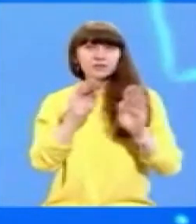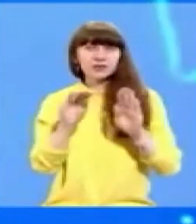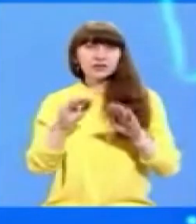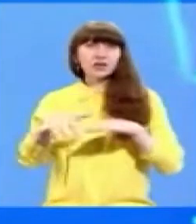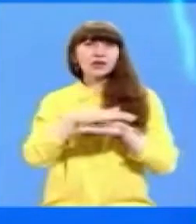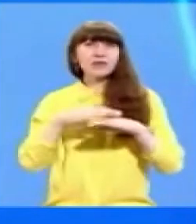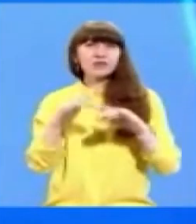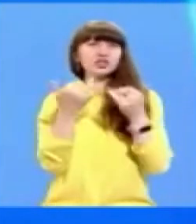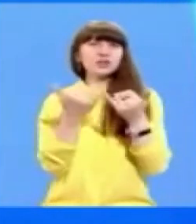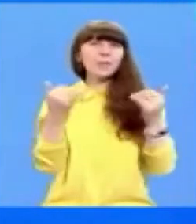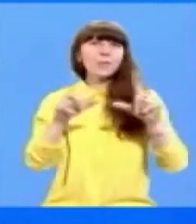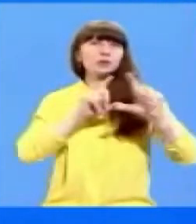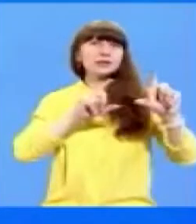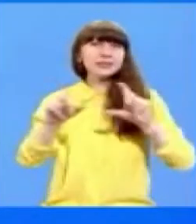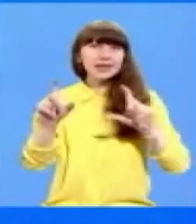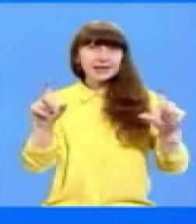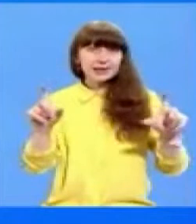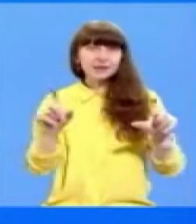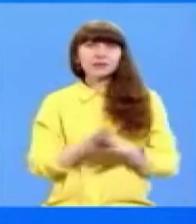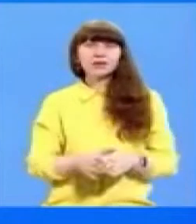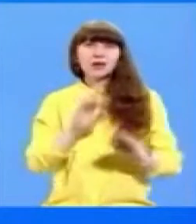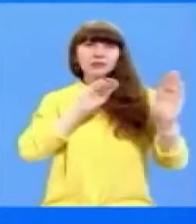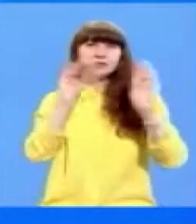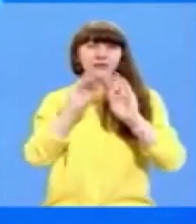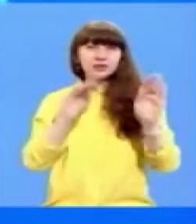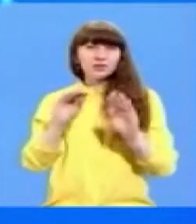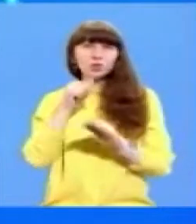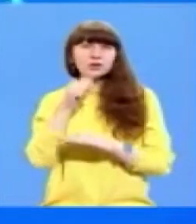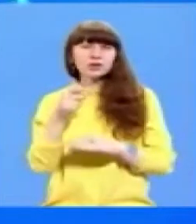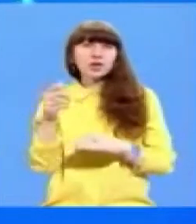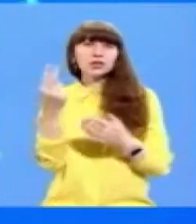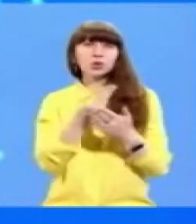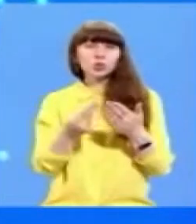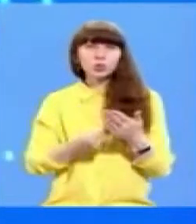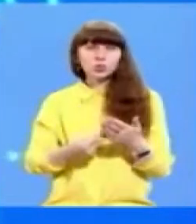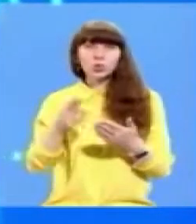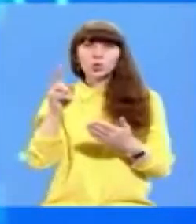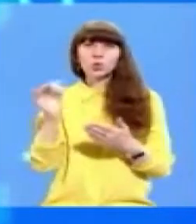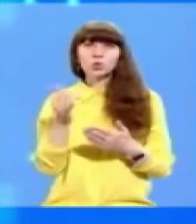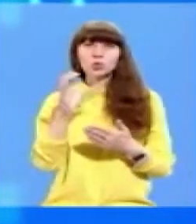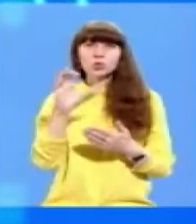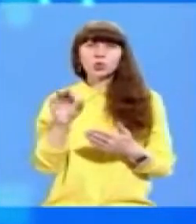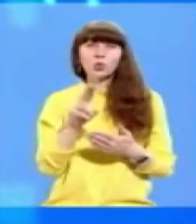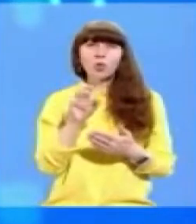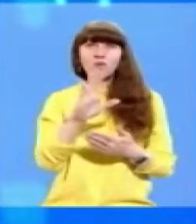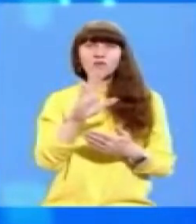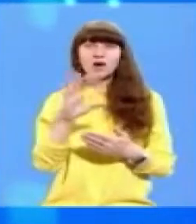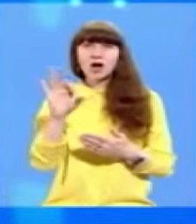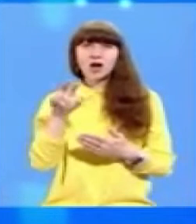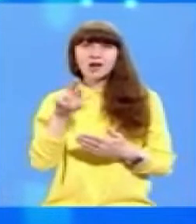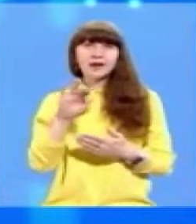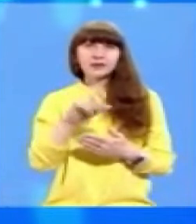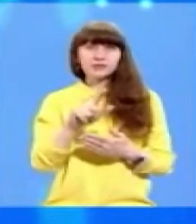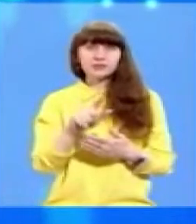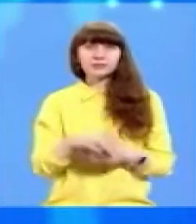автором картин представленных на выставке является кустанайский художник олег кусков выбор название выставки не случаен почему